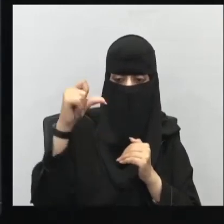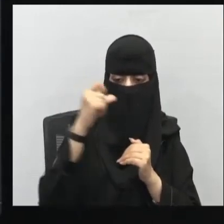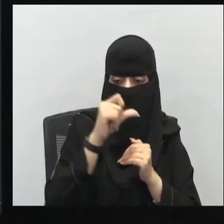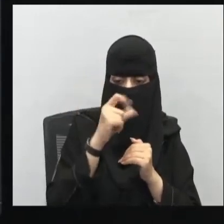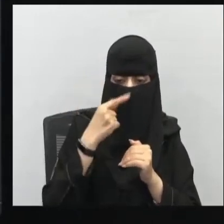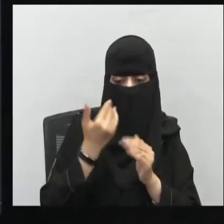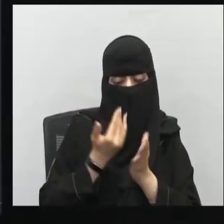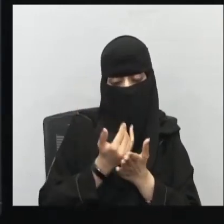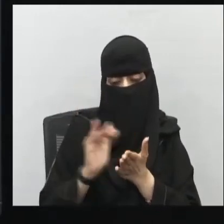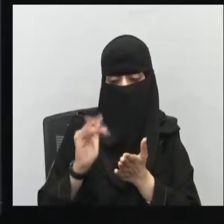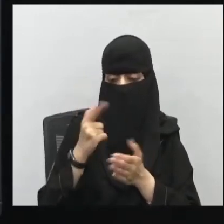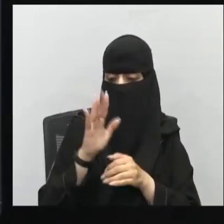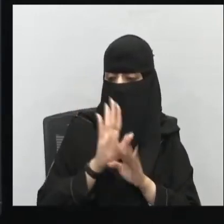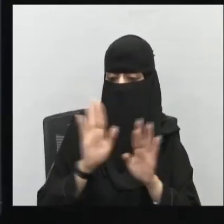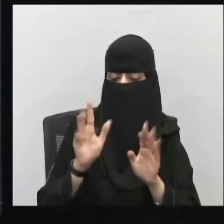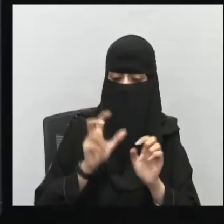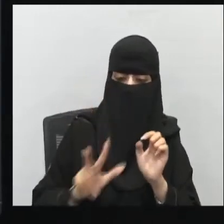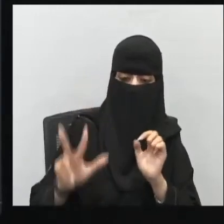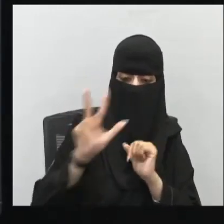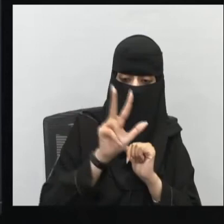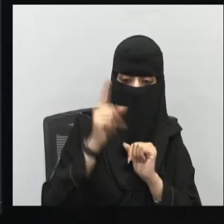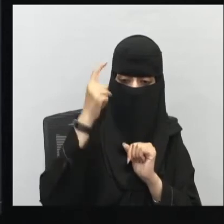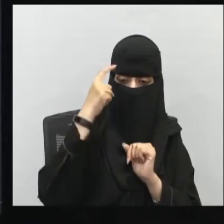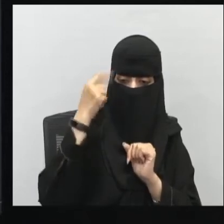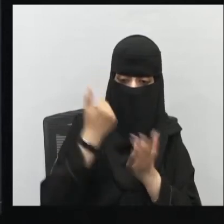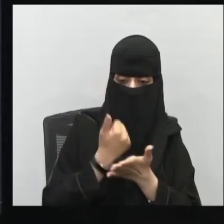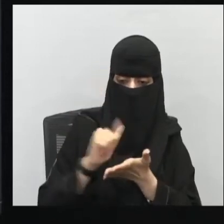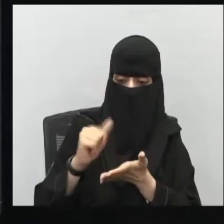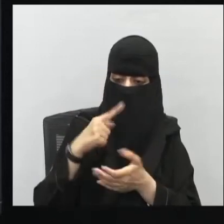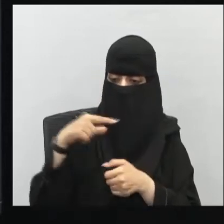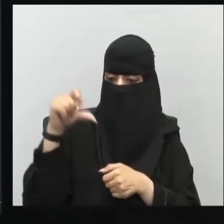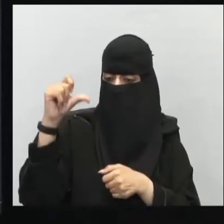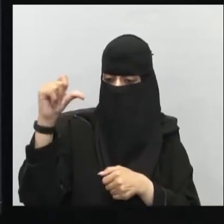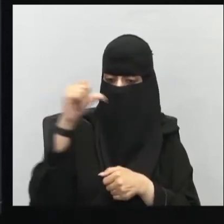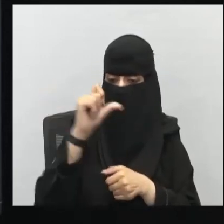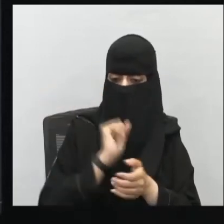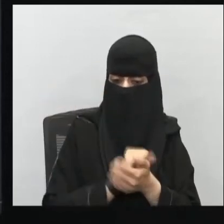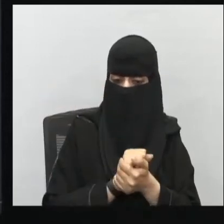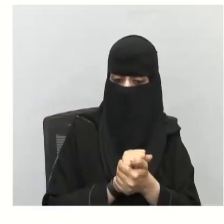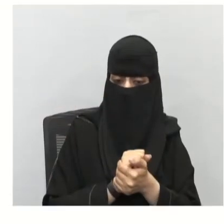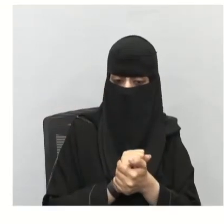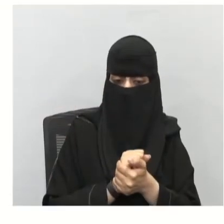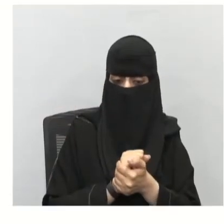عندما أضيف ال لا أضيف التنوين. مدرسة تصبح